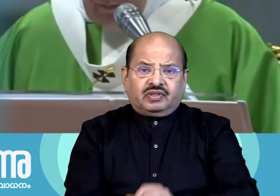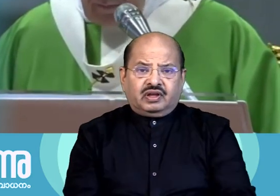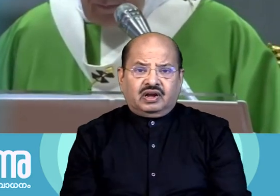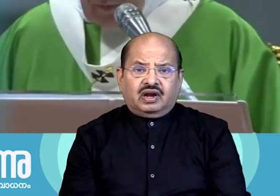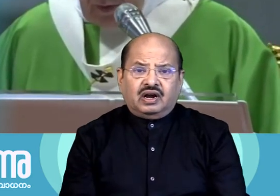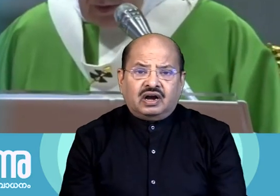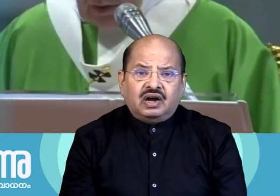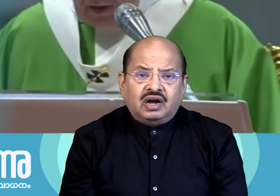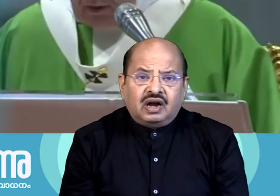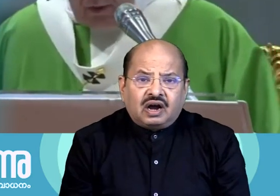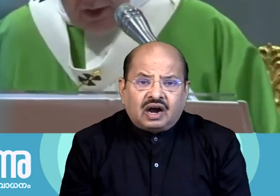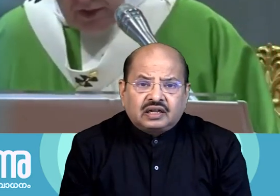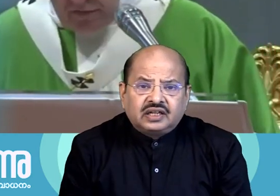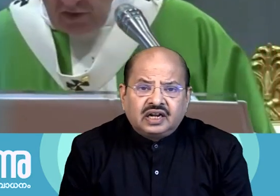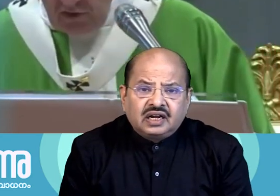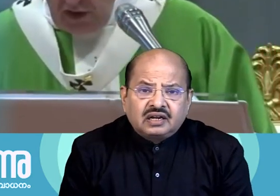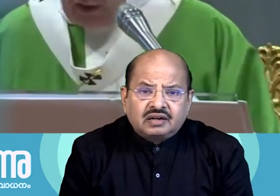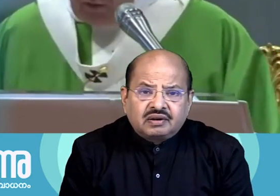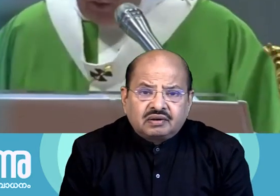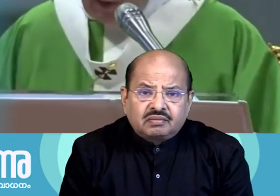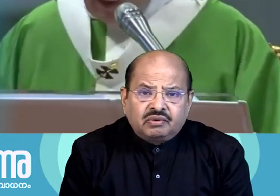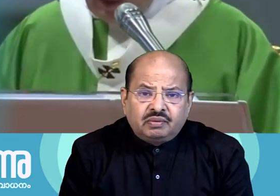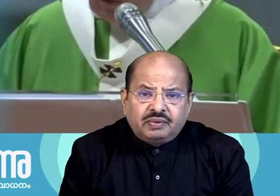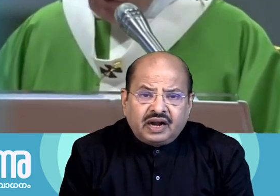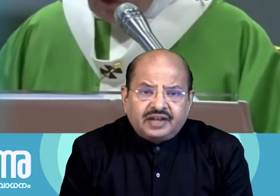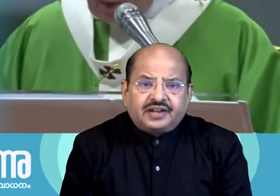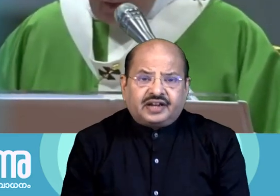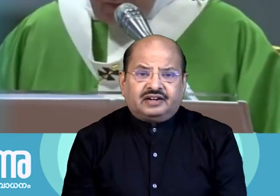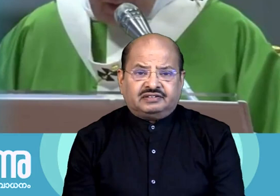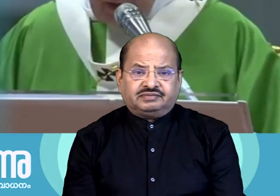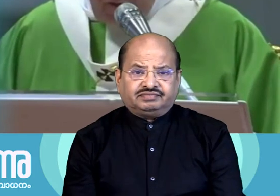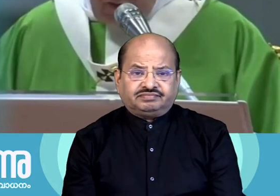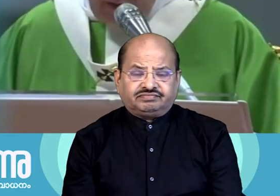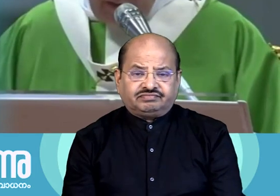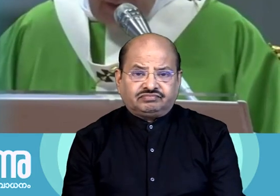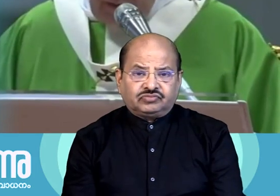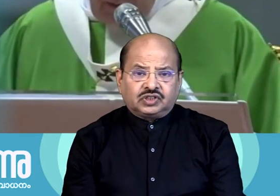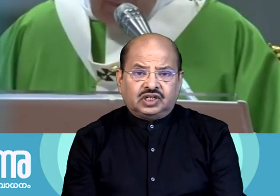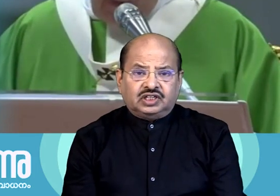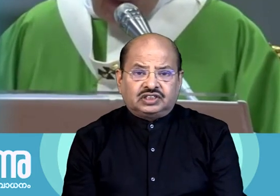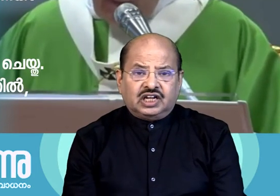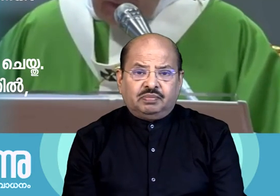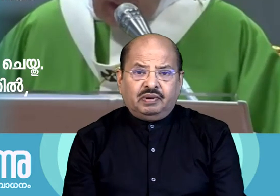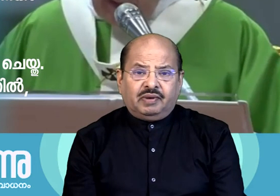വേണം അതിന് മുൻപിലായിരിക്കാൻ.